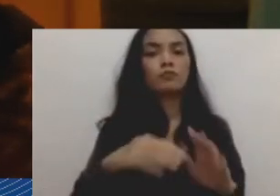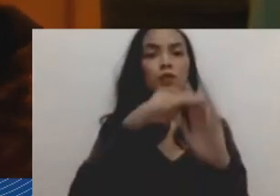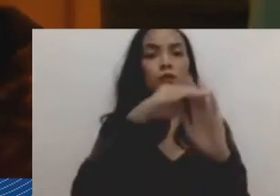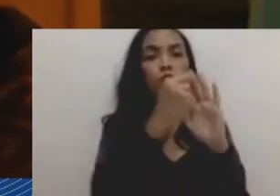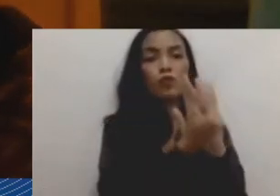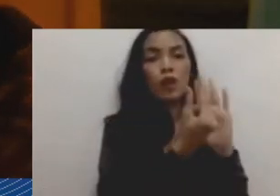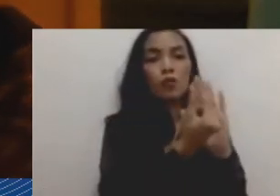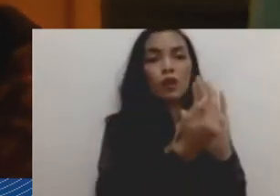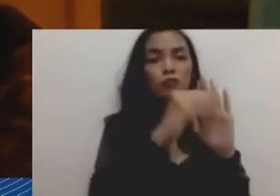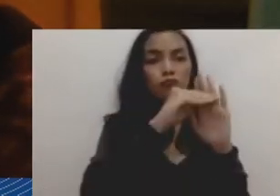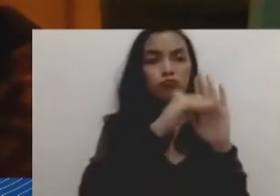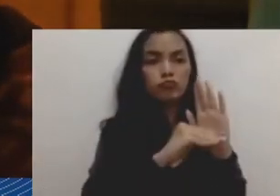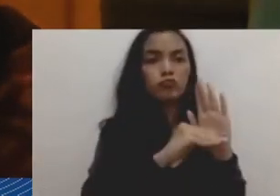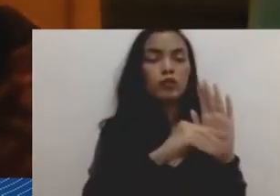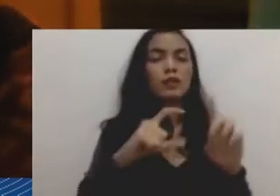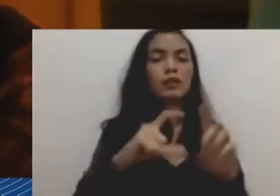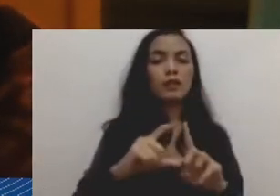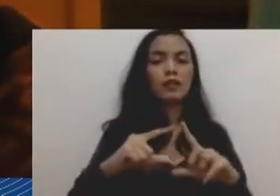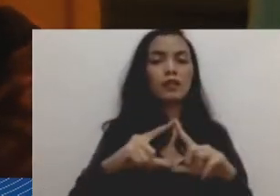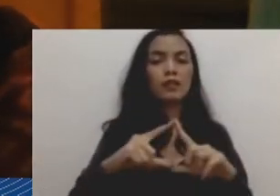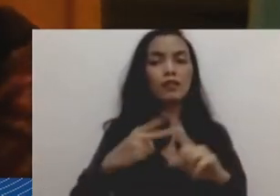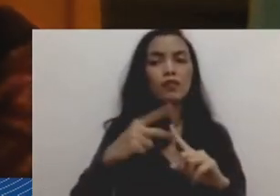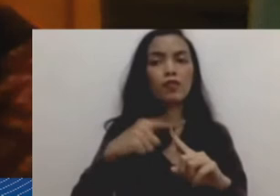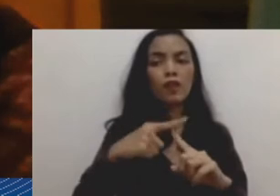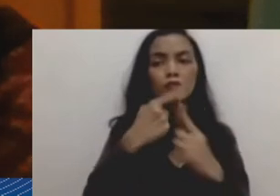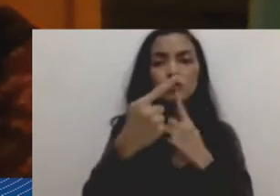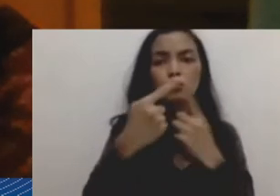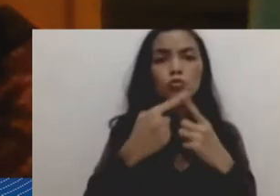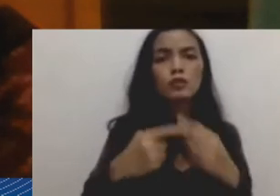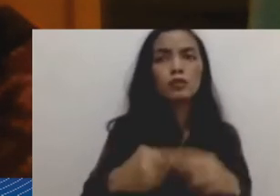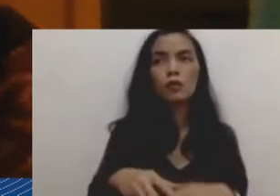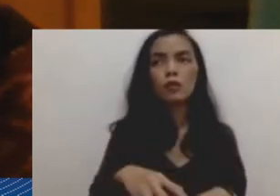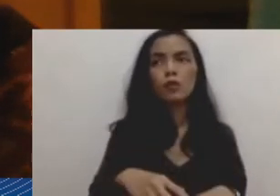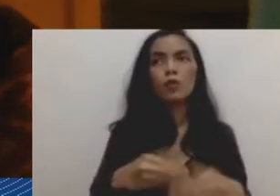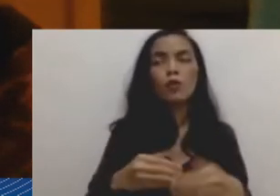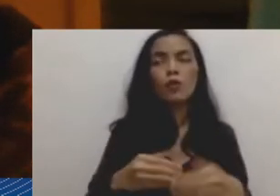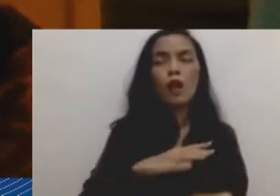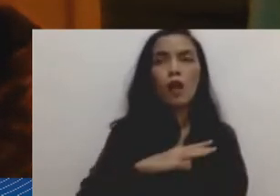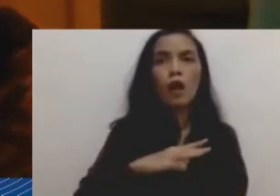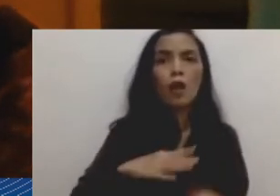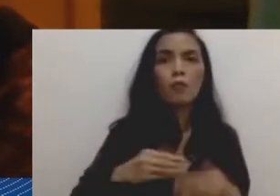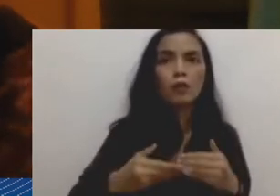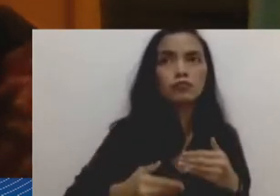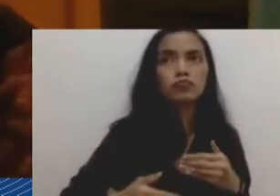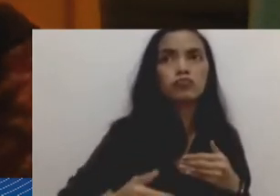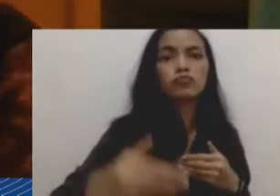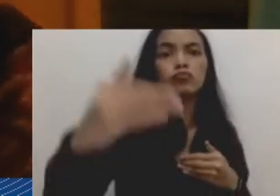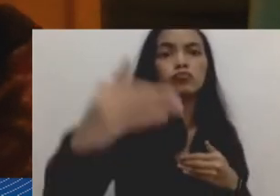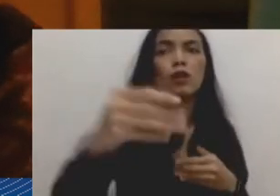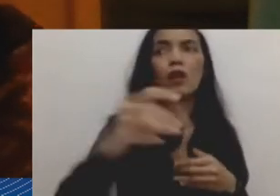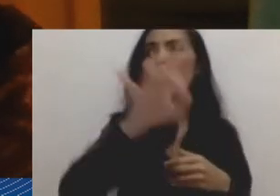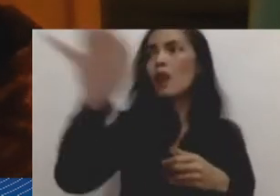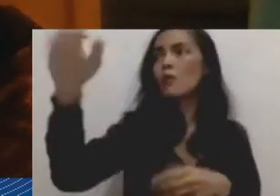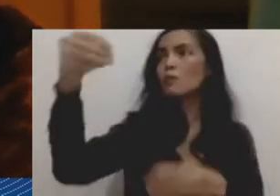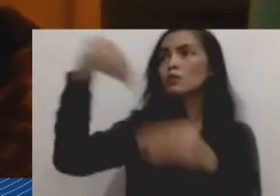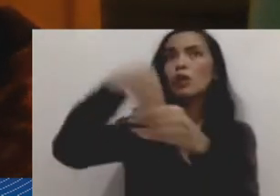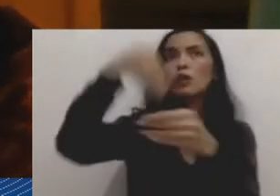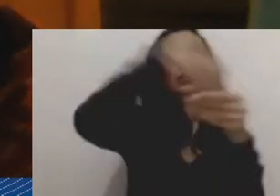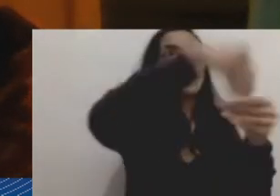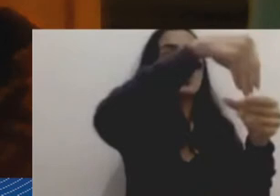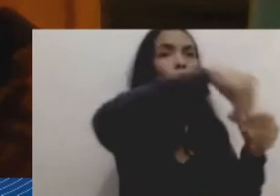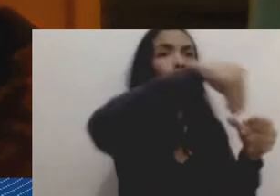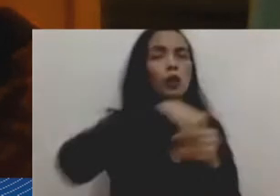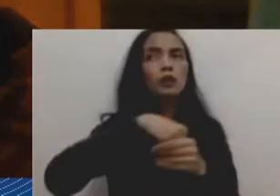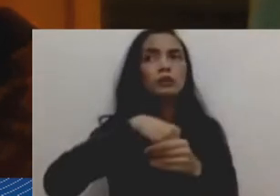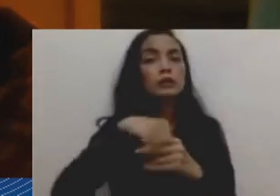dibilang panjang, mungkin prosesnya panjang ketika mendapatkan masukan-masukan dari berbagai pihak. Dan pada saat itu